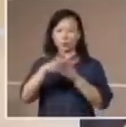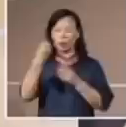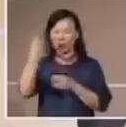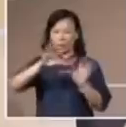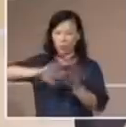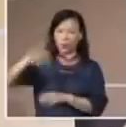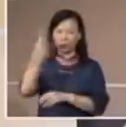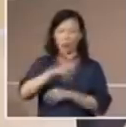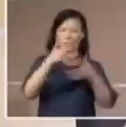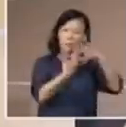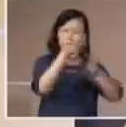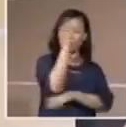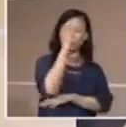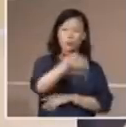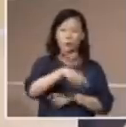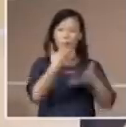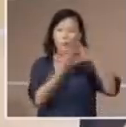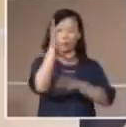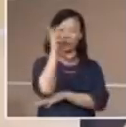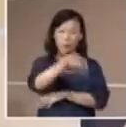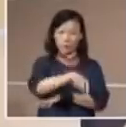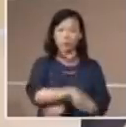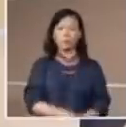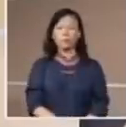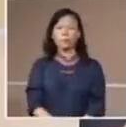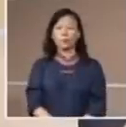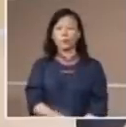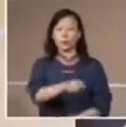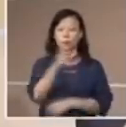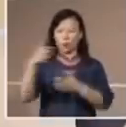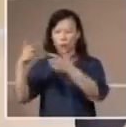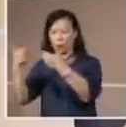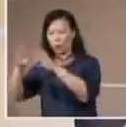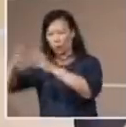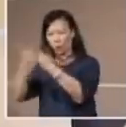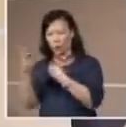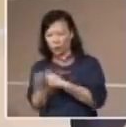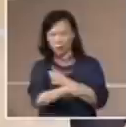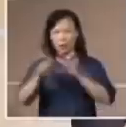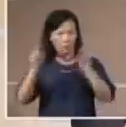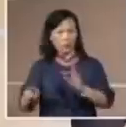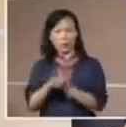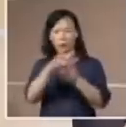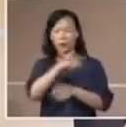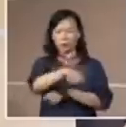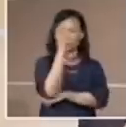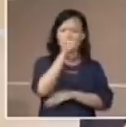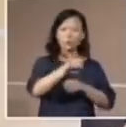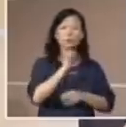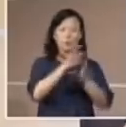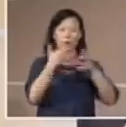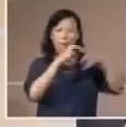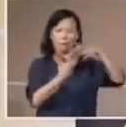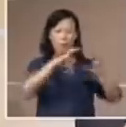外一方面是美国政府啦，美国政府，但是美国政府跟美国国会是真正无共款啦。 对美国政府来讲，咱大家知道美